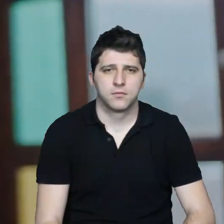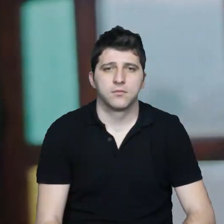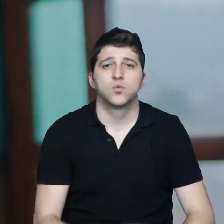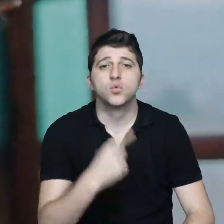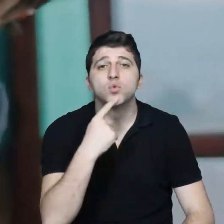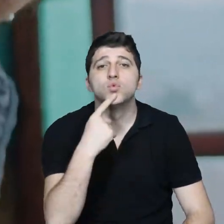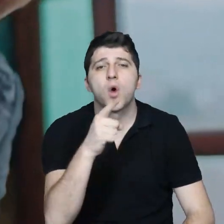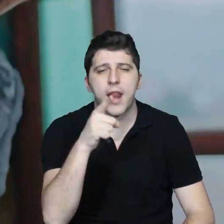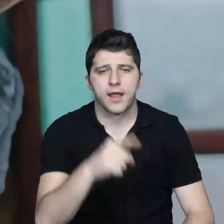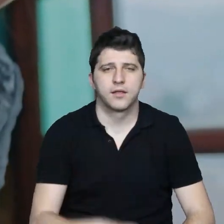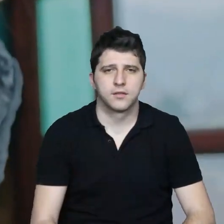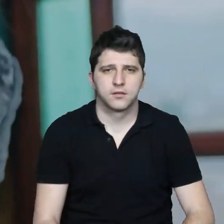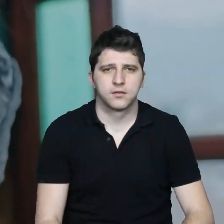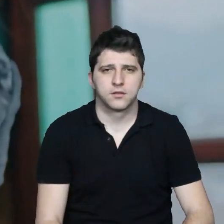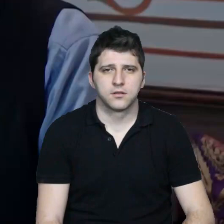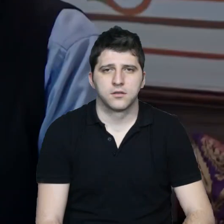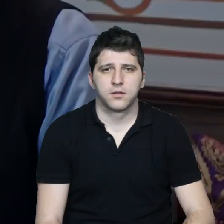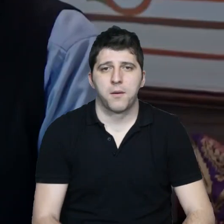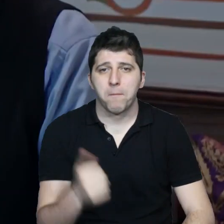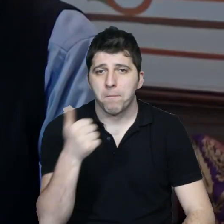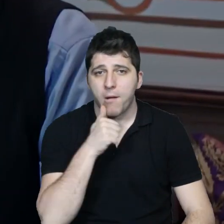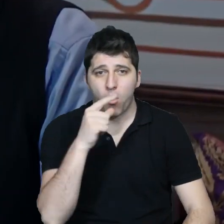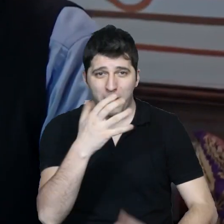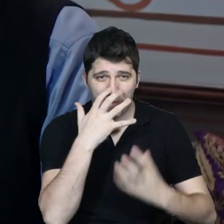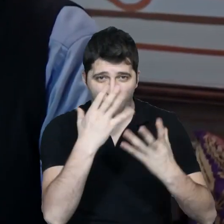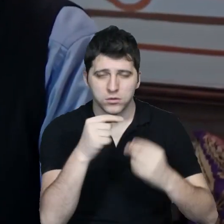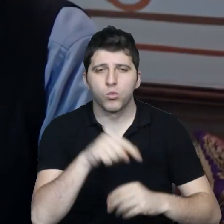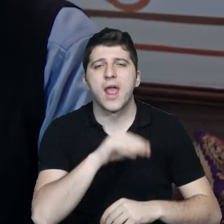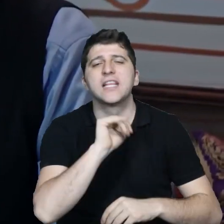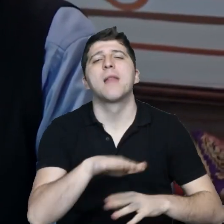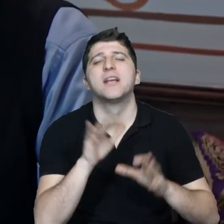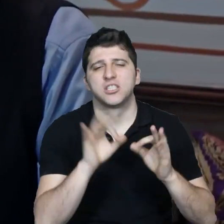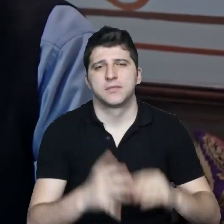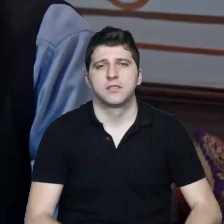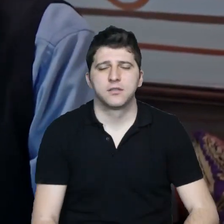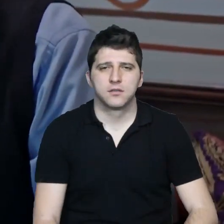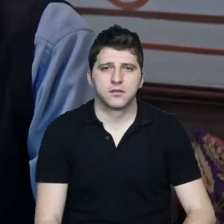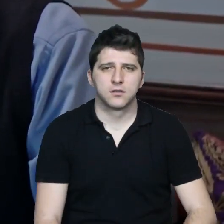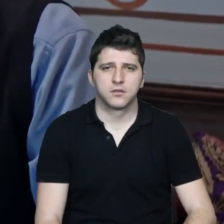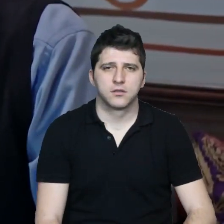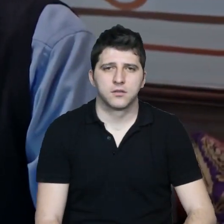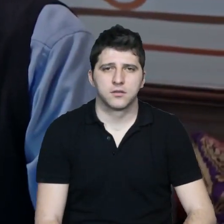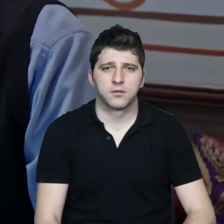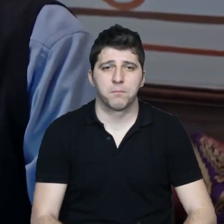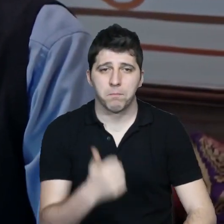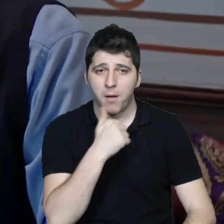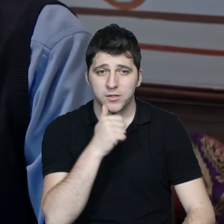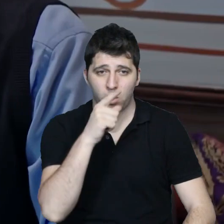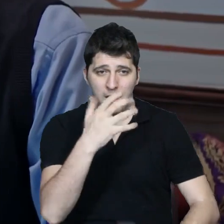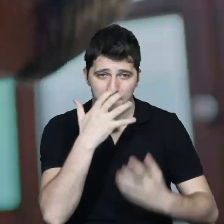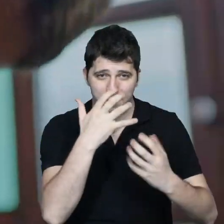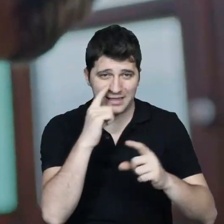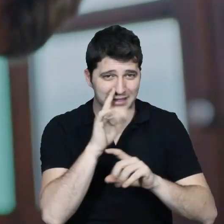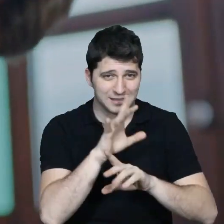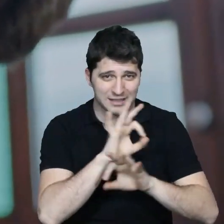Söyle çocuğa. Babası ona bakabilseydi burada olmazdı şimdi. Babası ona